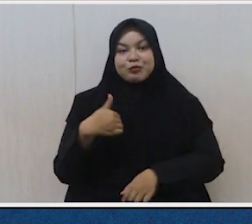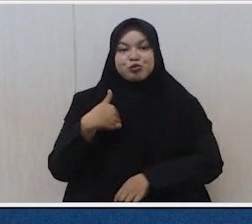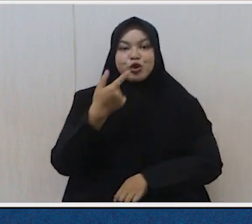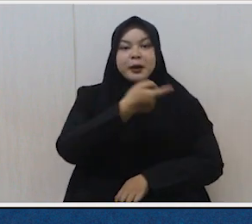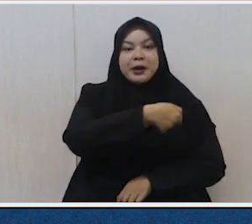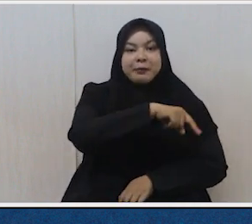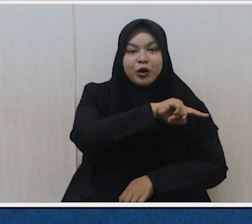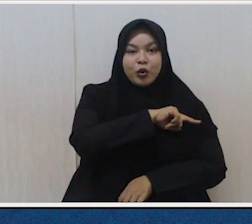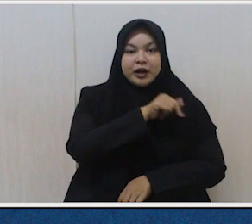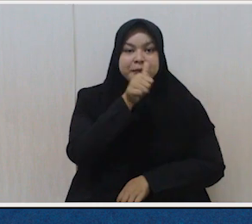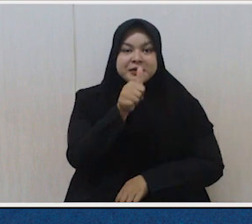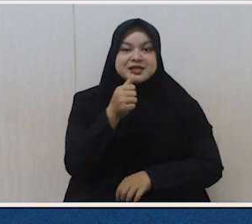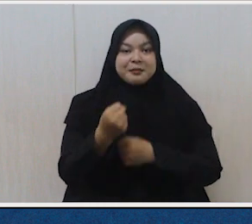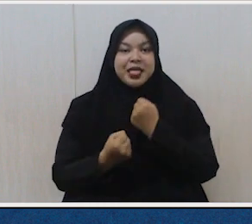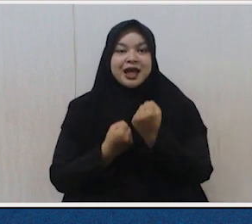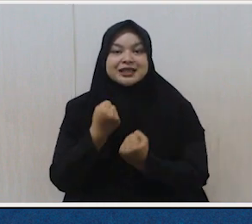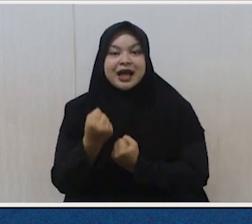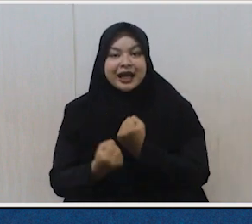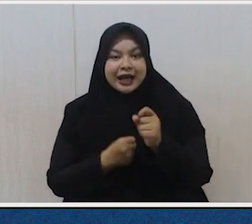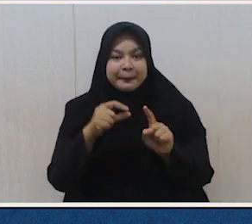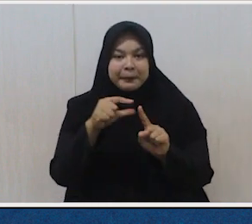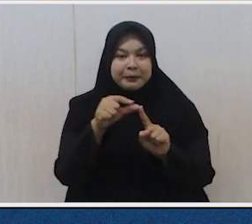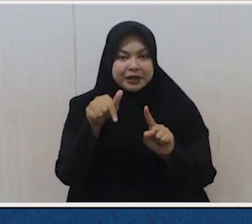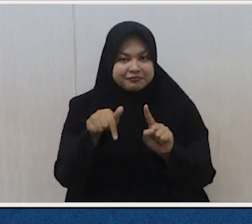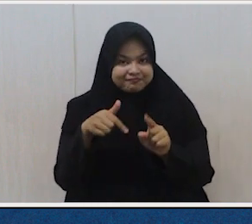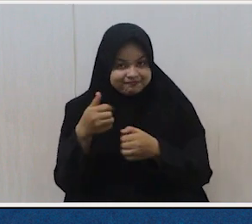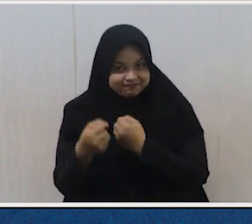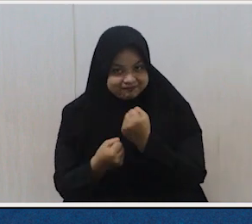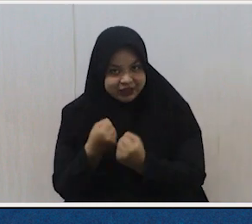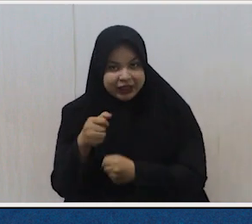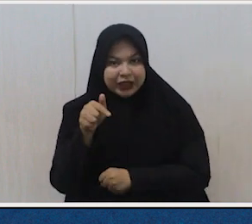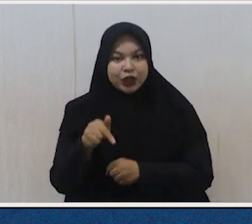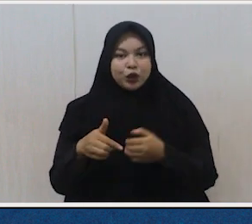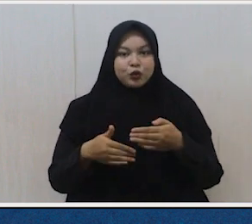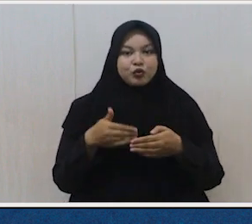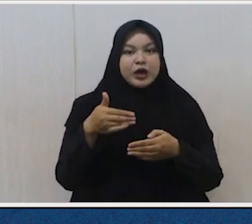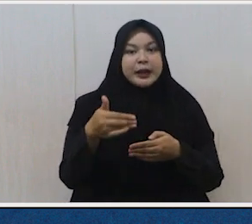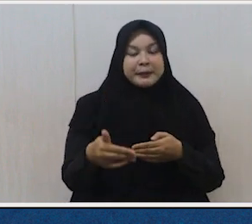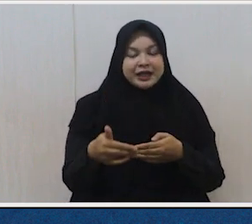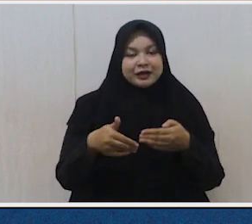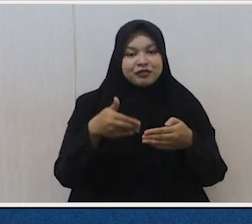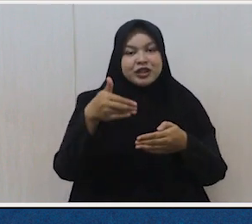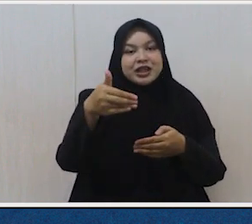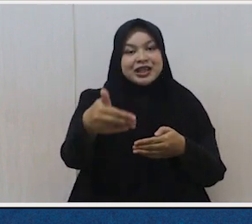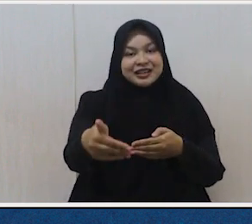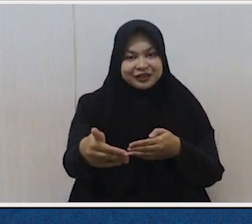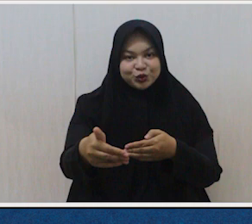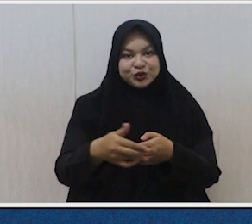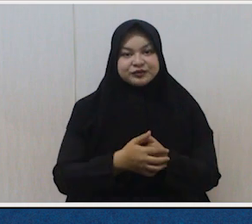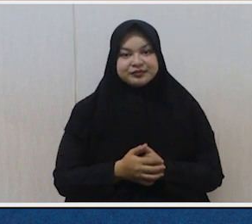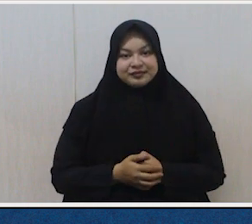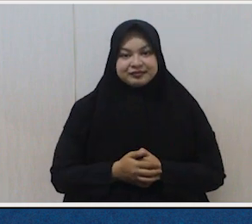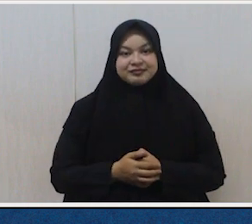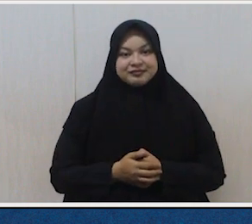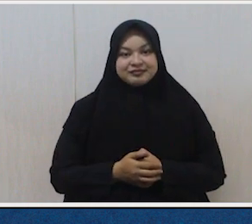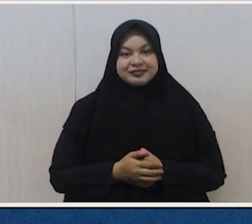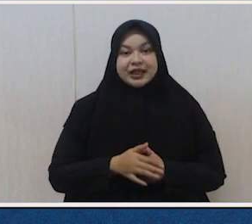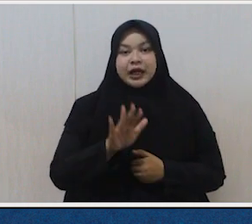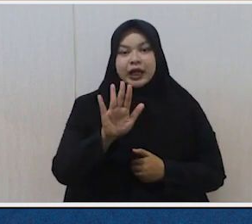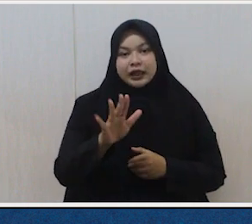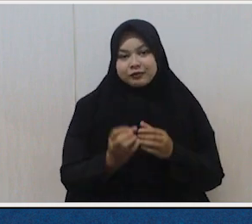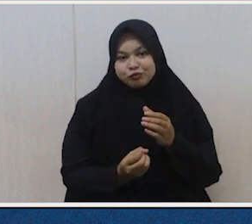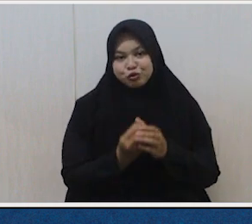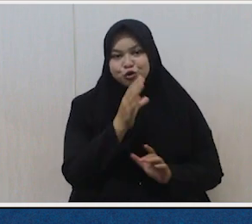punya kapasitas untuk bisa melaksanakan PP itu nah saya pikir itu fase berikutnya dan fase berikutnya lagi nanti ya